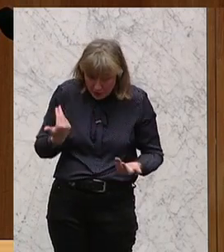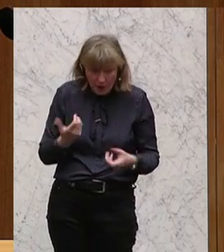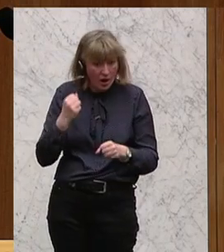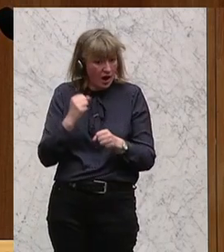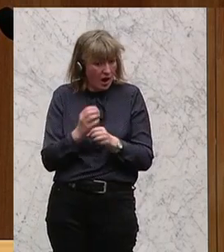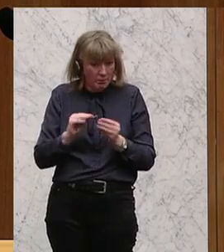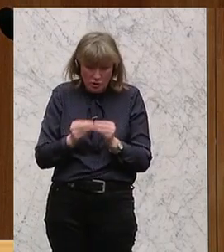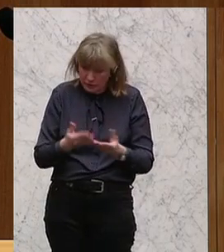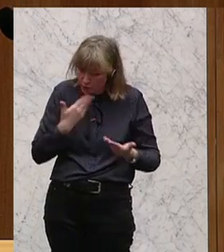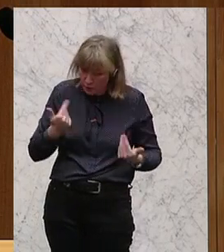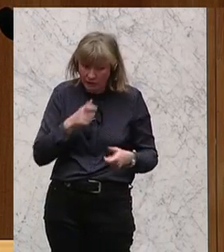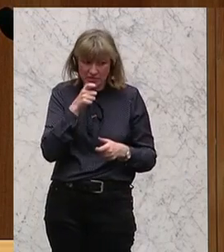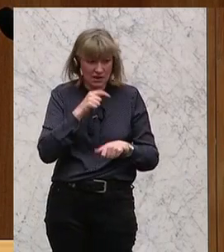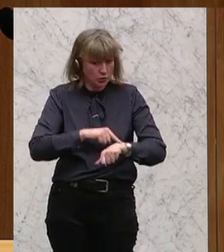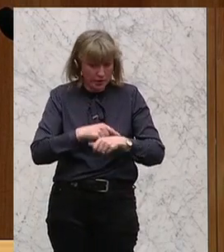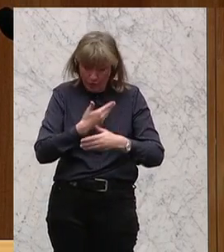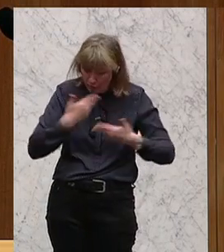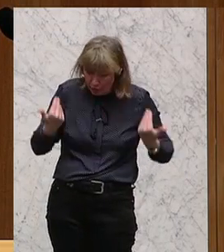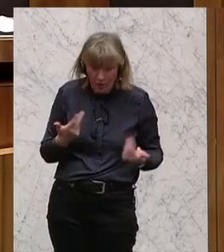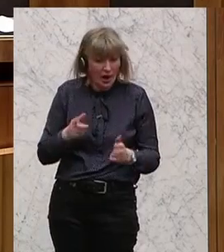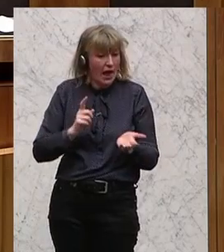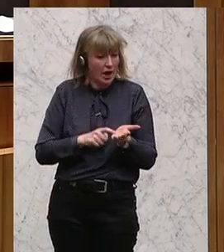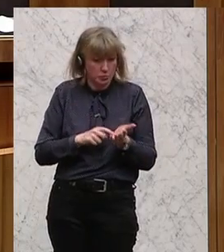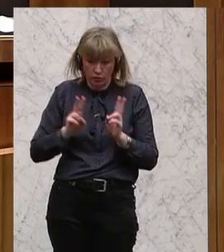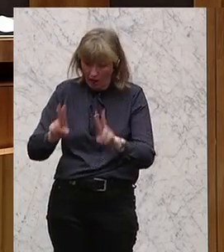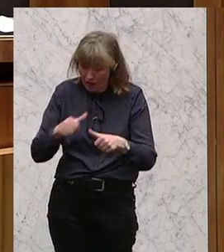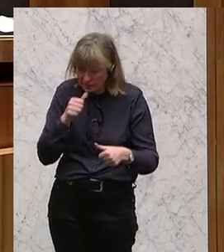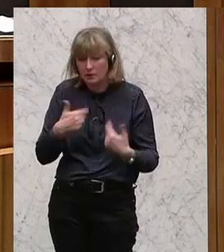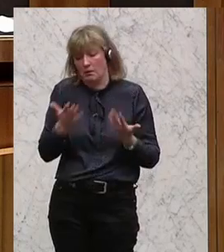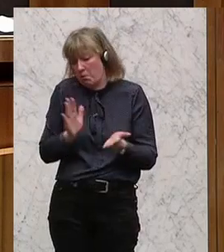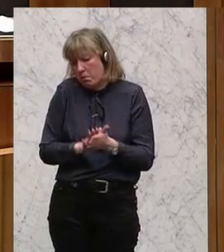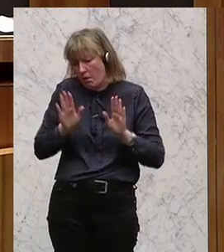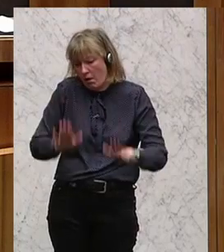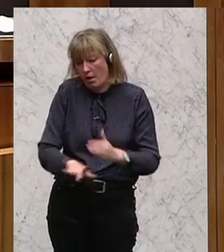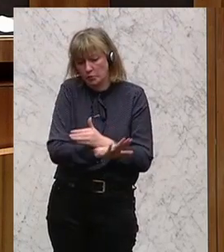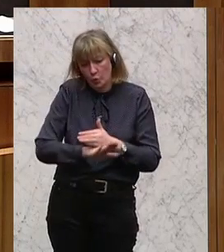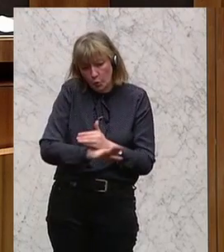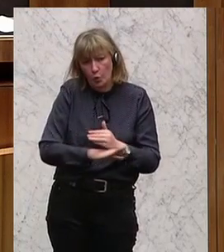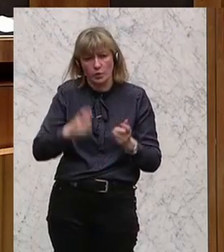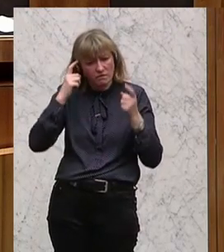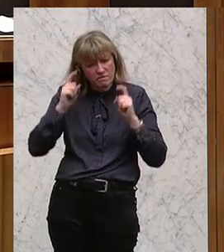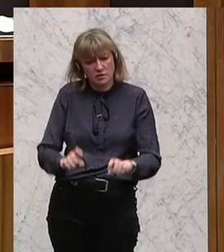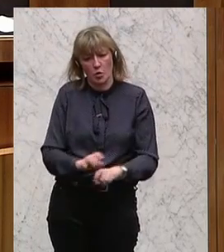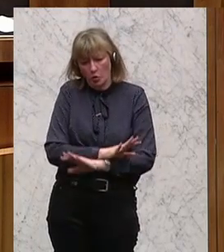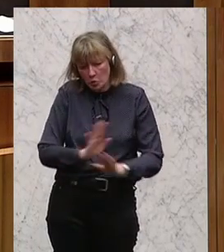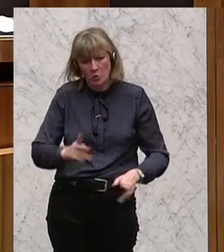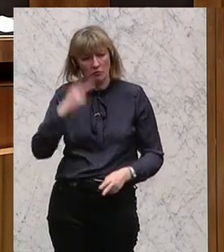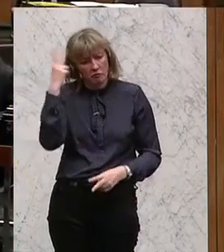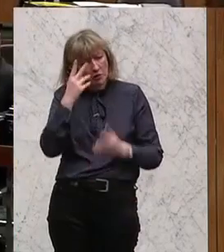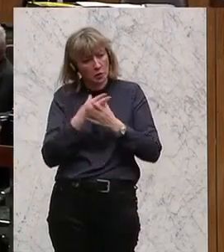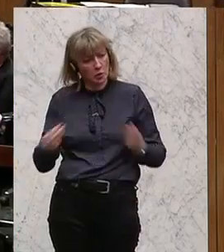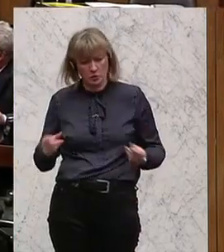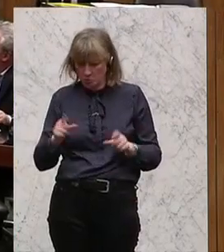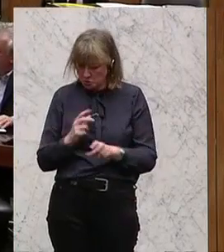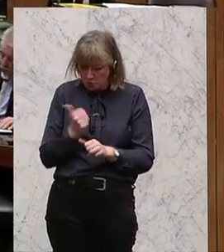Beschäftigung nachgeht und Versicherungszeiten und damit Ansprüche erwirbt, soll er in der Grundversorgung bleiben. Das ist doch ein vernünftiger Ansatz. Sie muss ja als